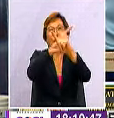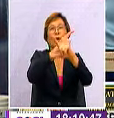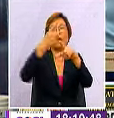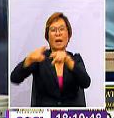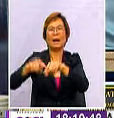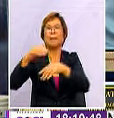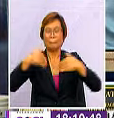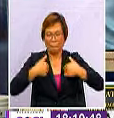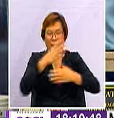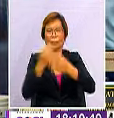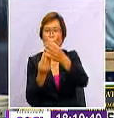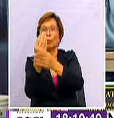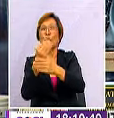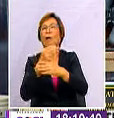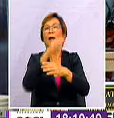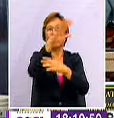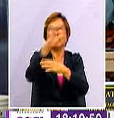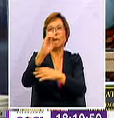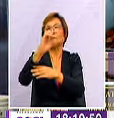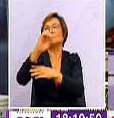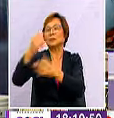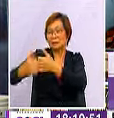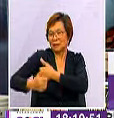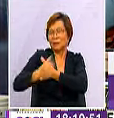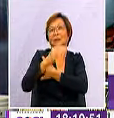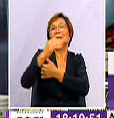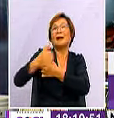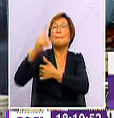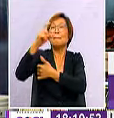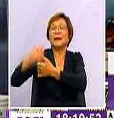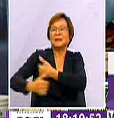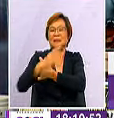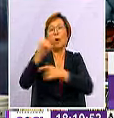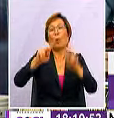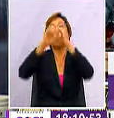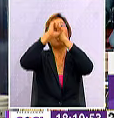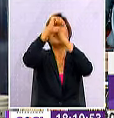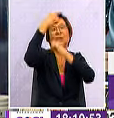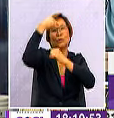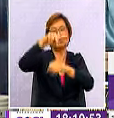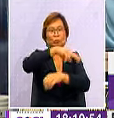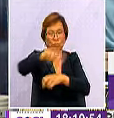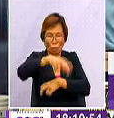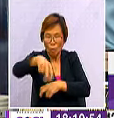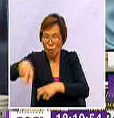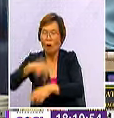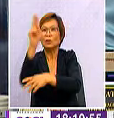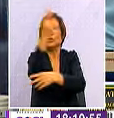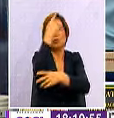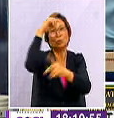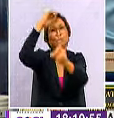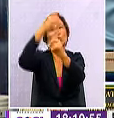dengan pengambilan lebih 500 bekas tentera dan polis serta orang asli untuk menjalankan aktiviti rondaan. Bagi tujuan